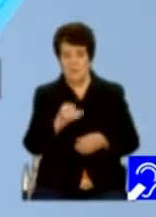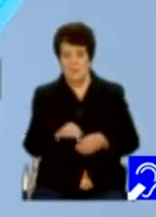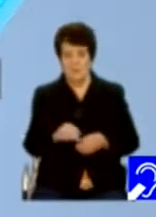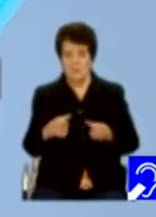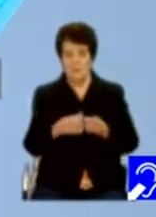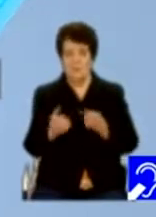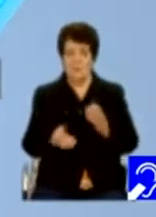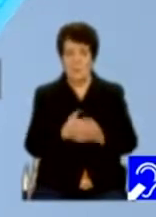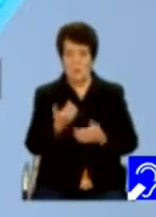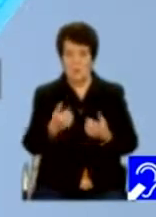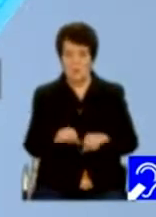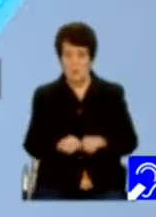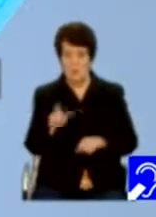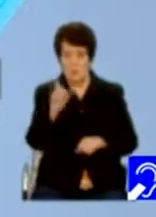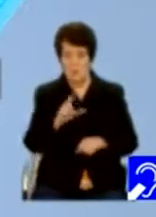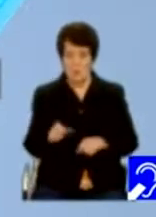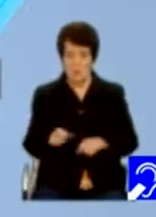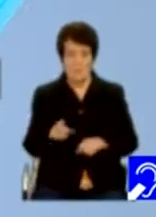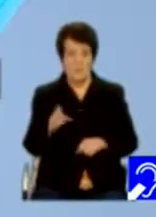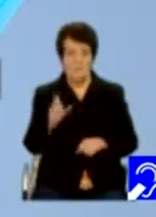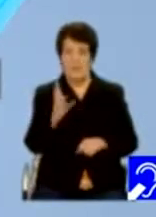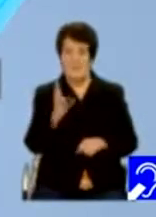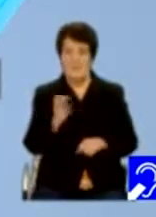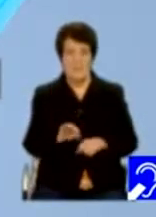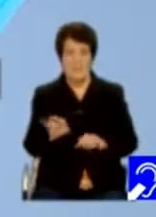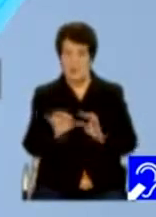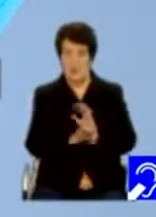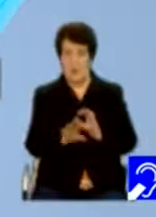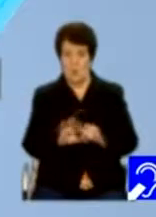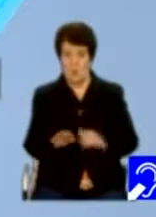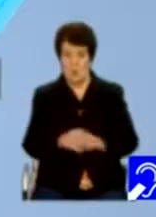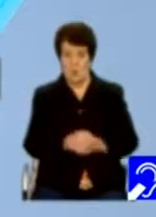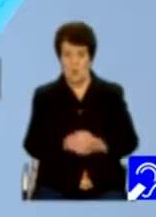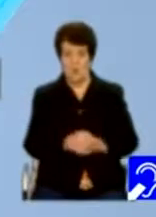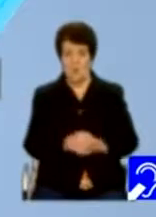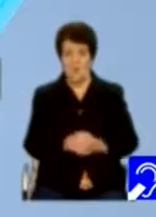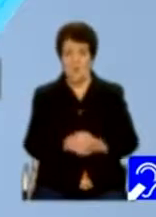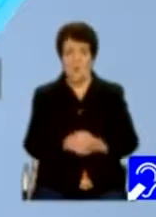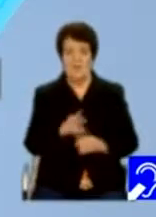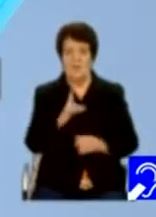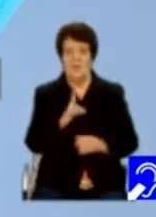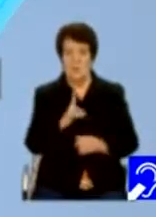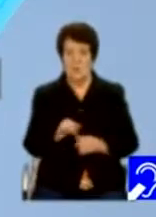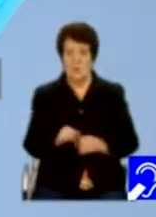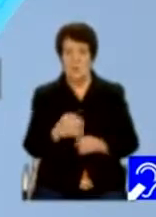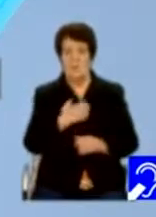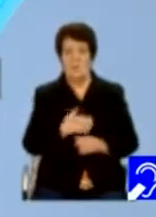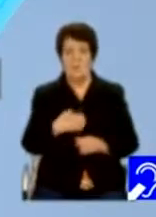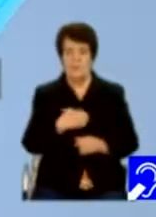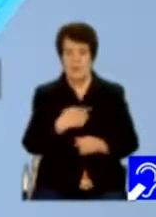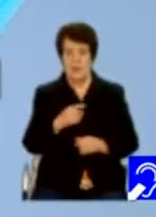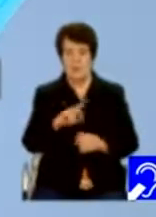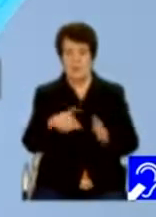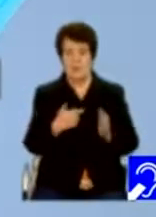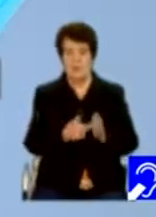nouă, formată din oameni necorupți, care nu au fost implicați în nicio schemă de corupție, cu primari de orașe mari,